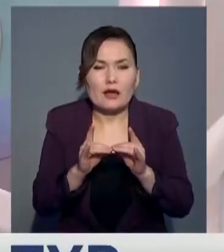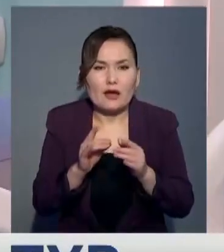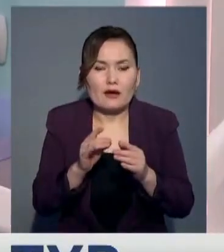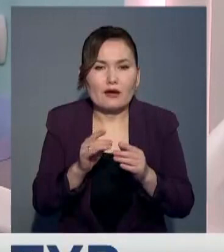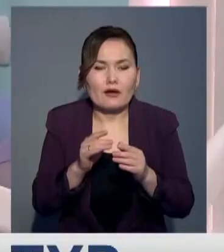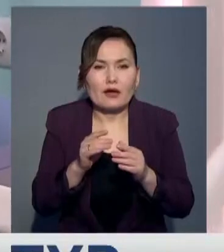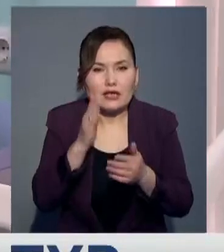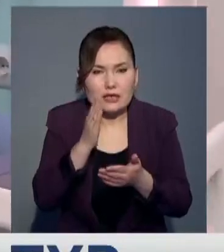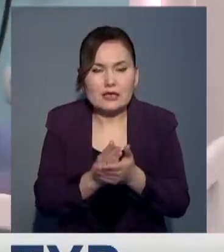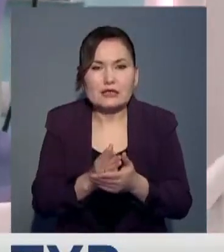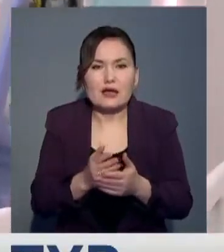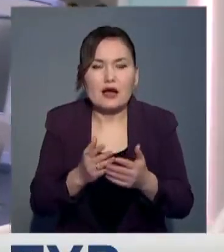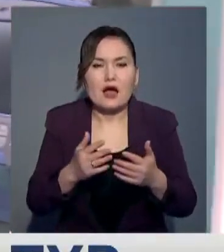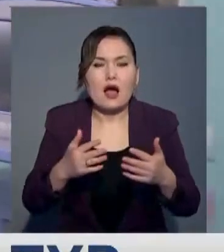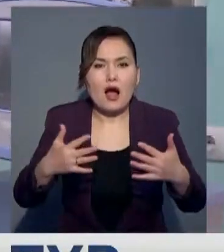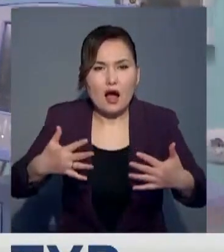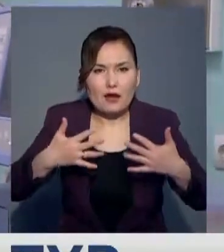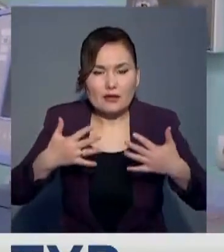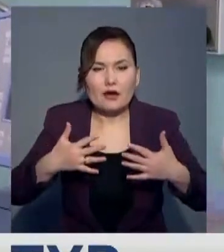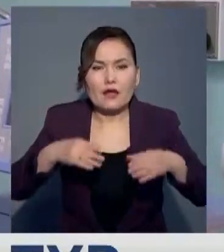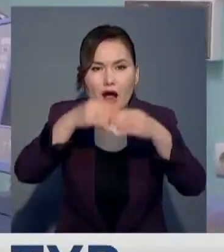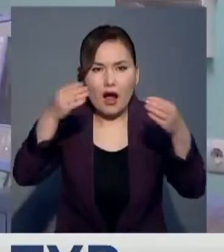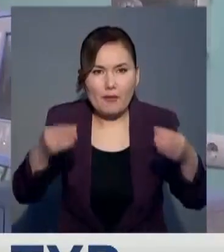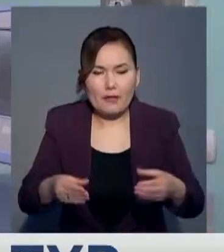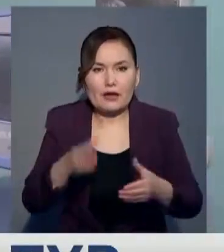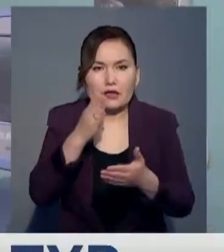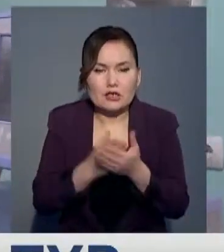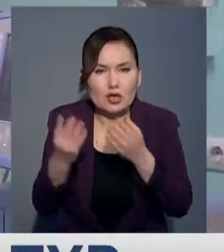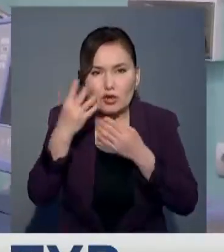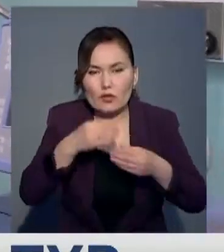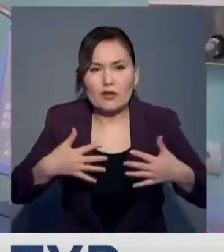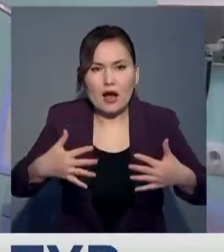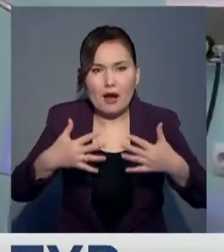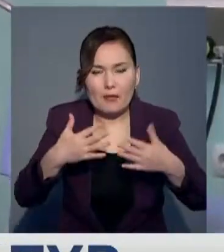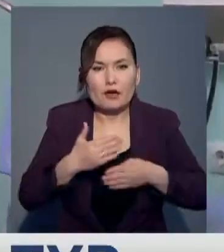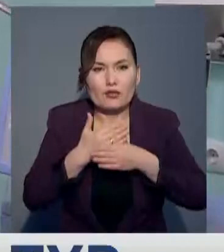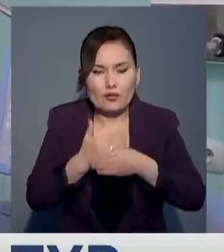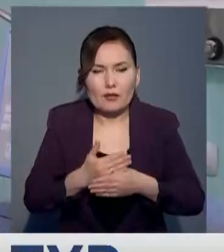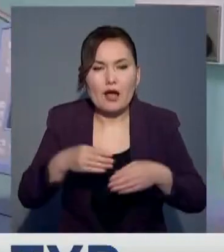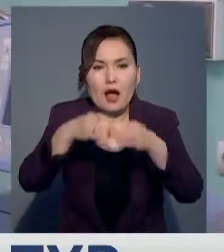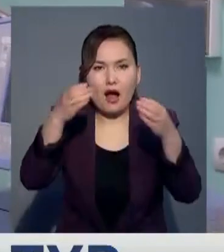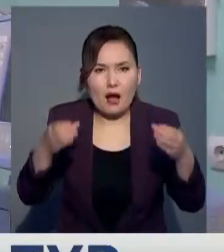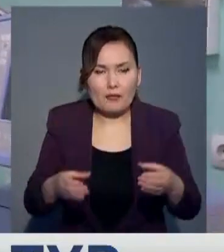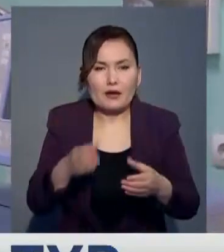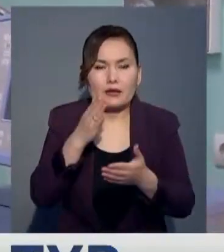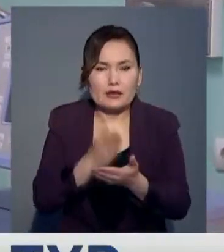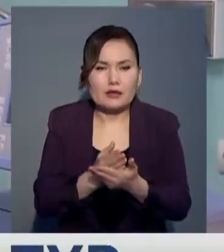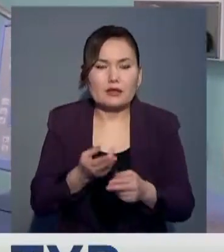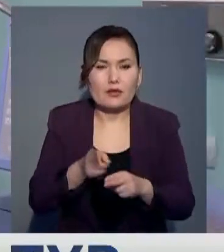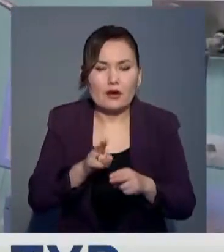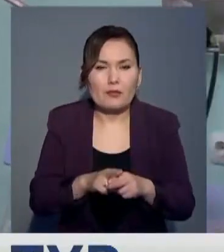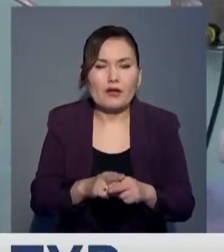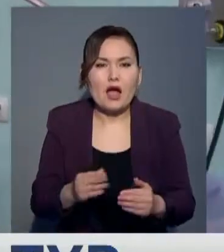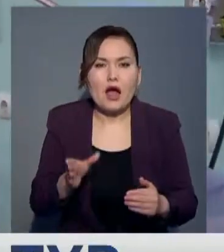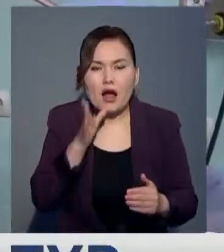арналған аппараттары бар. Бұл тыныс аппараттары, ИВЛ аппараттары дейді. Сондықтан қазіргі